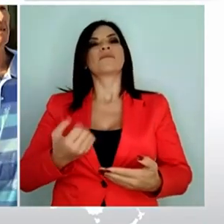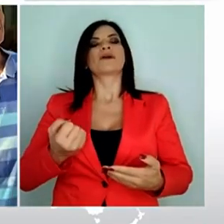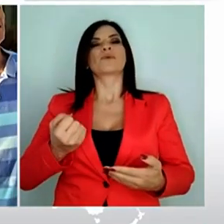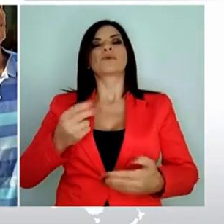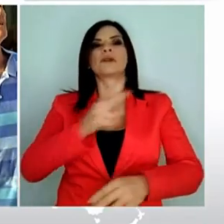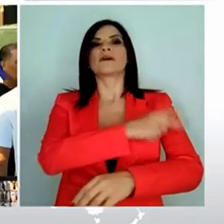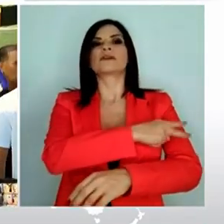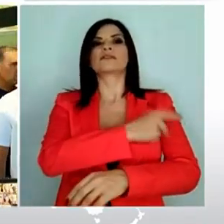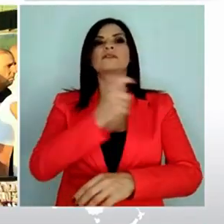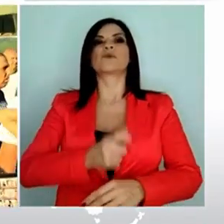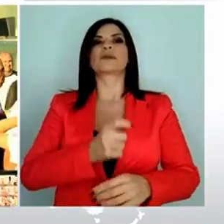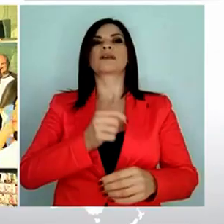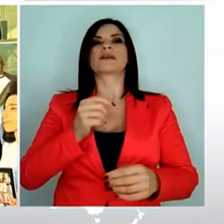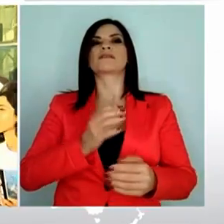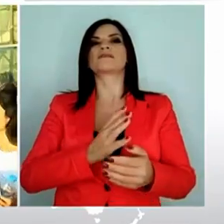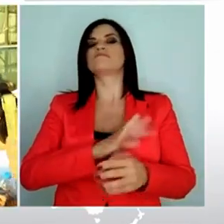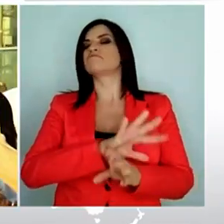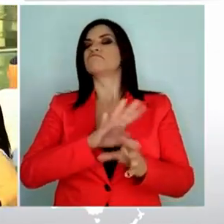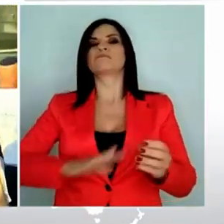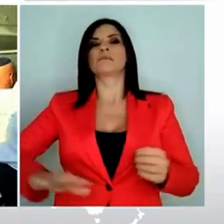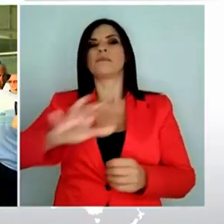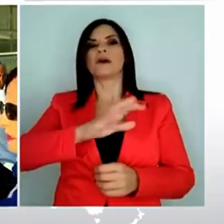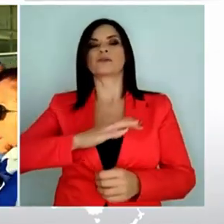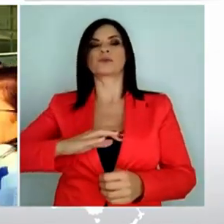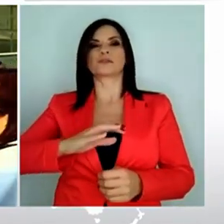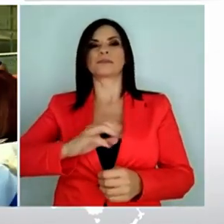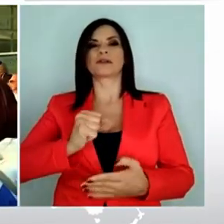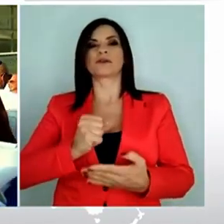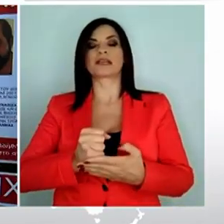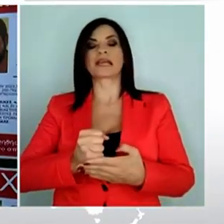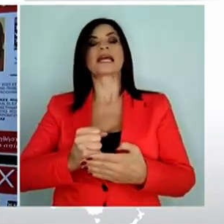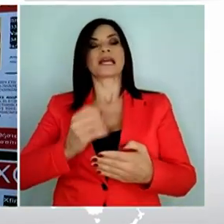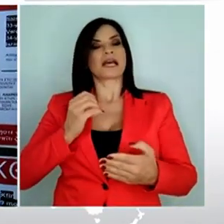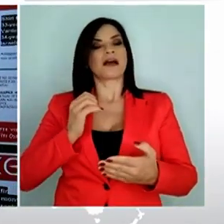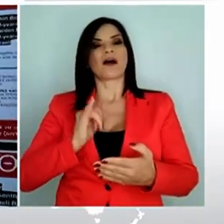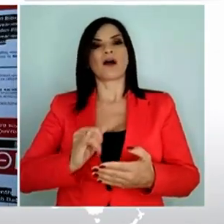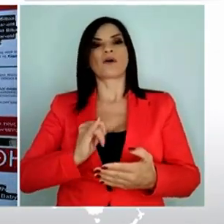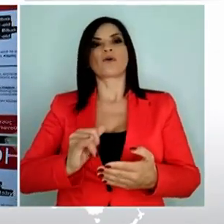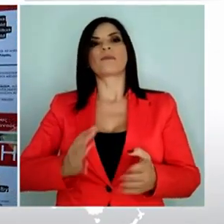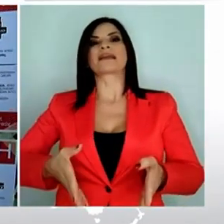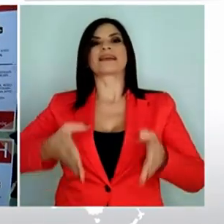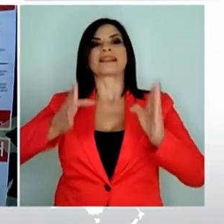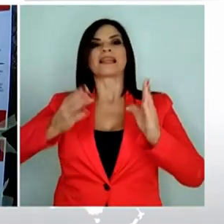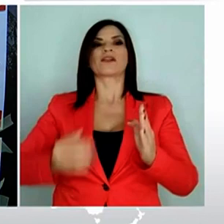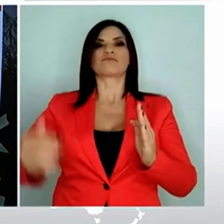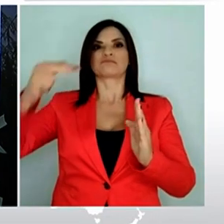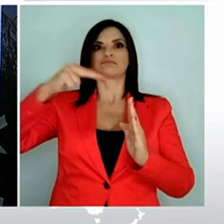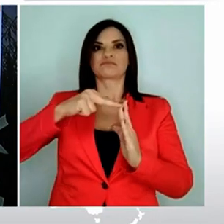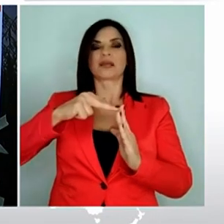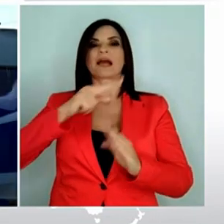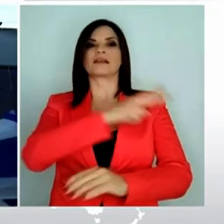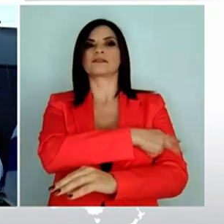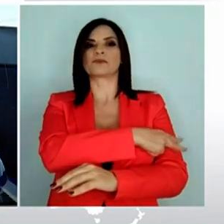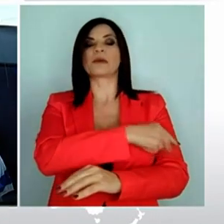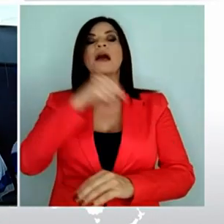της συναγωγής. Ένοπλα μέλη της δύναμης τοποθετήθηκαν και σε ψηλά κτίρια της περιοχής. Είναι αυτή την ώρα σε